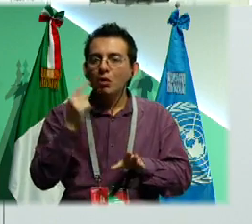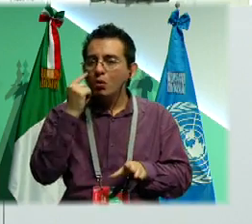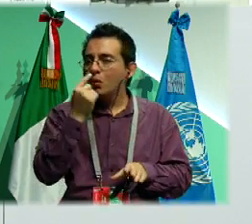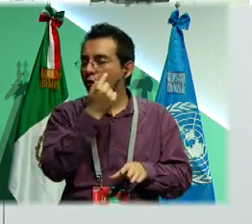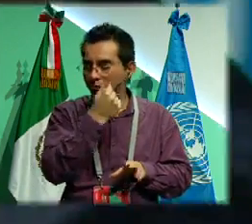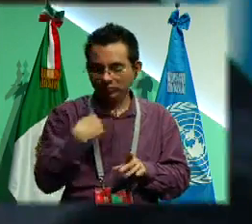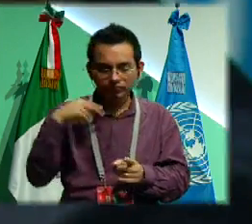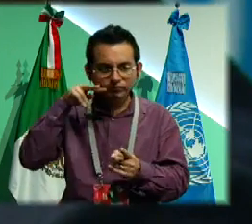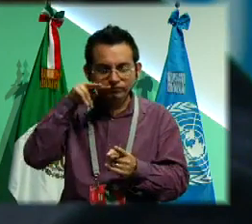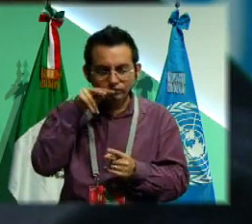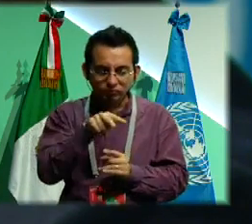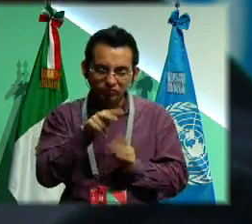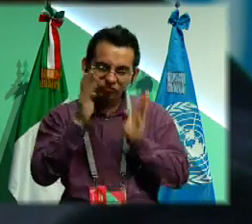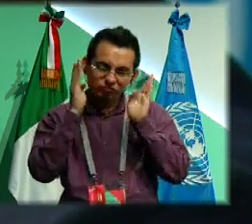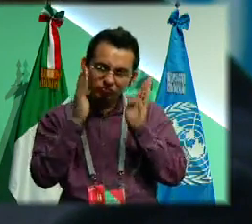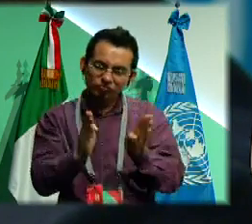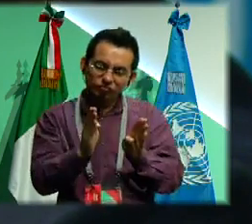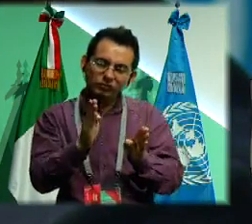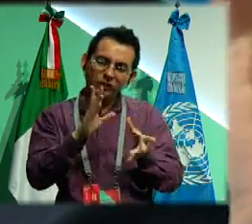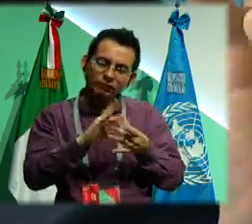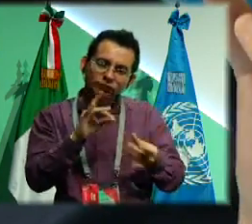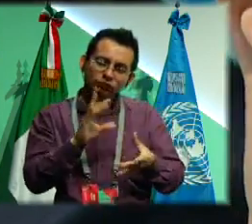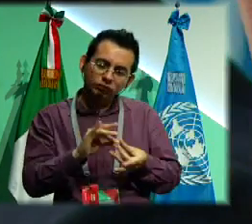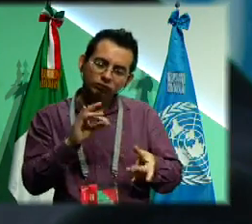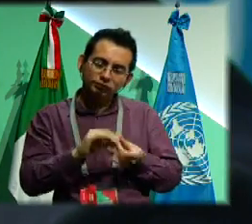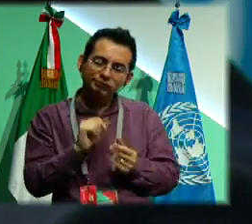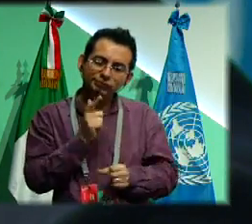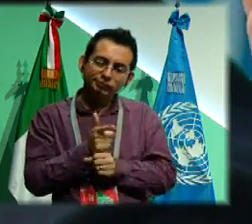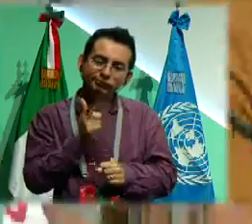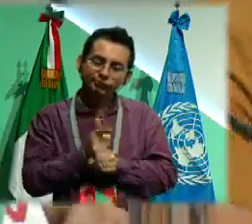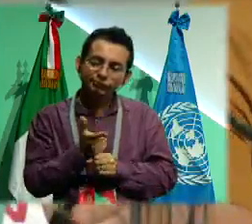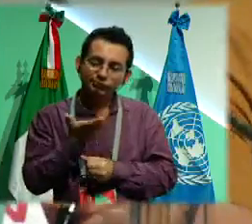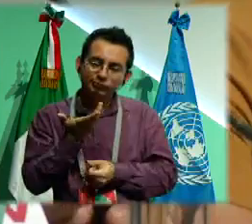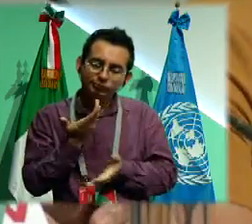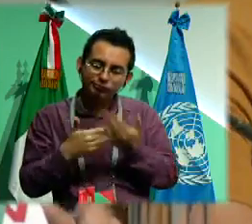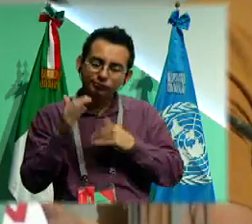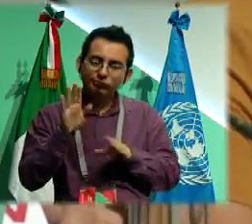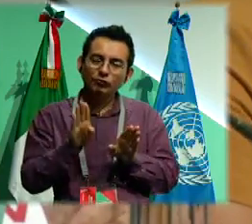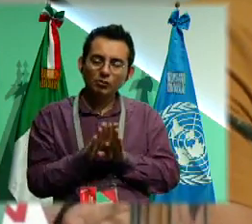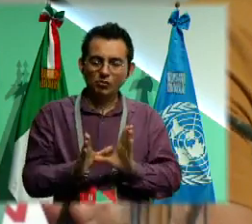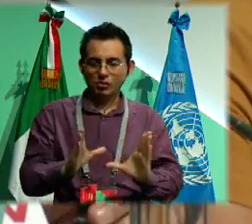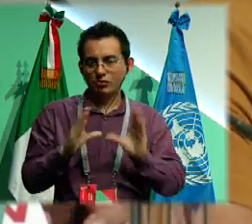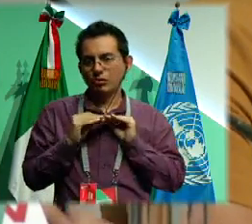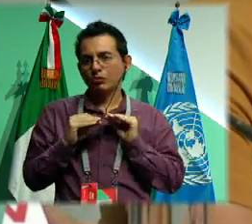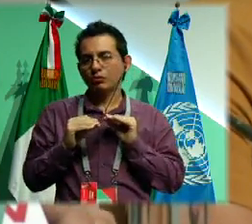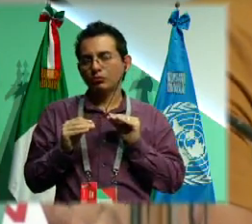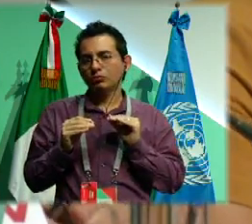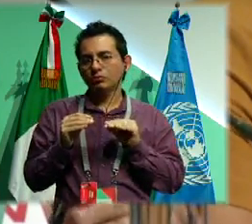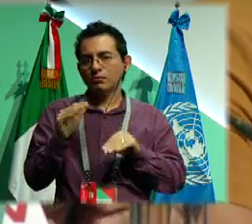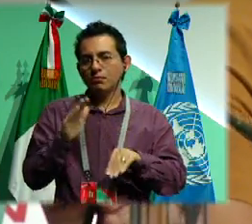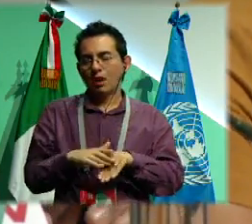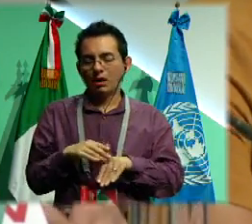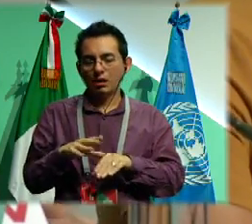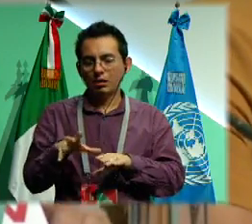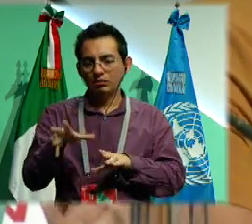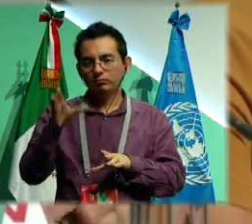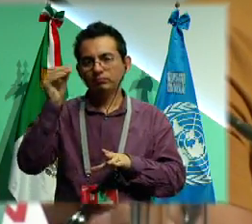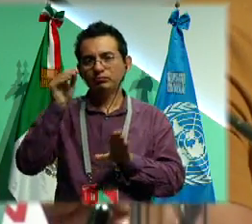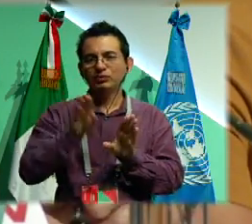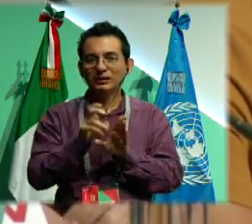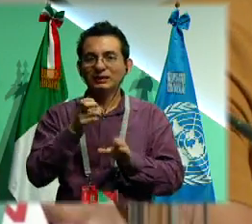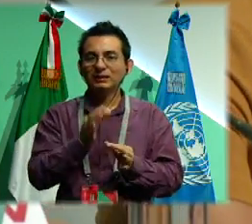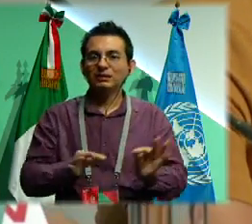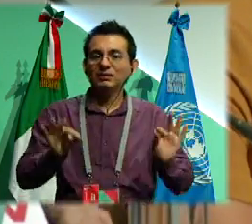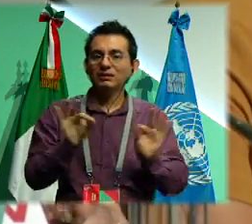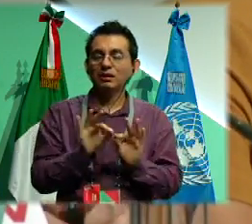le commerce, c'est le transfert de biens et de services d'une personne à une autre. Le libre-échange veut dire